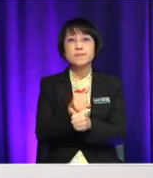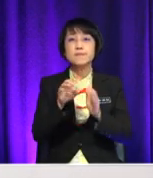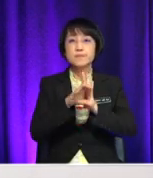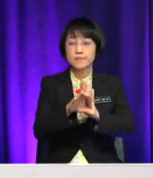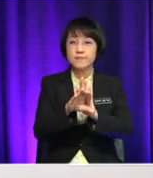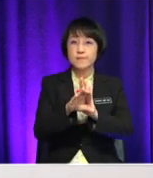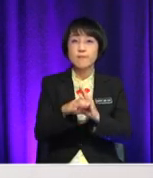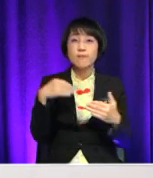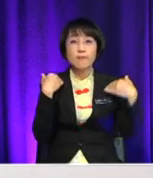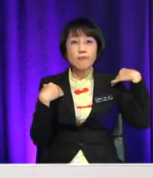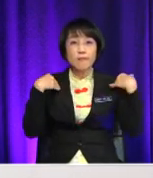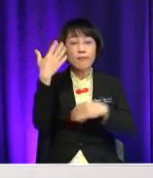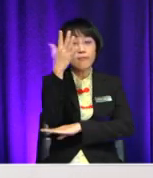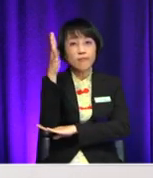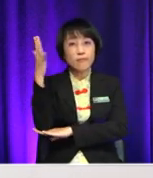dan sungai